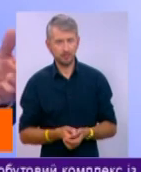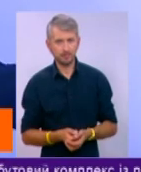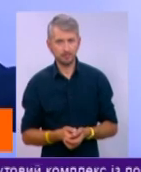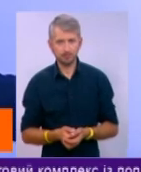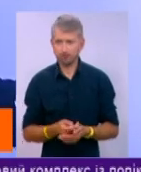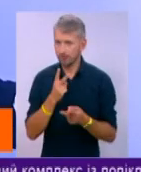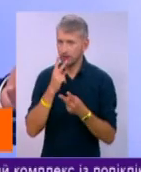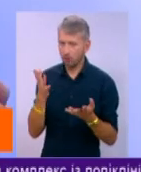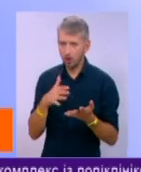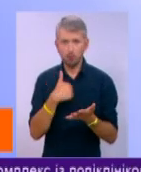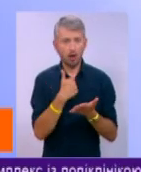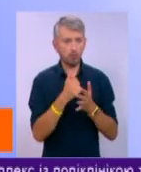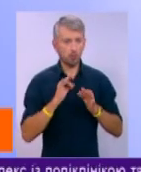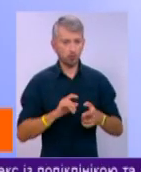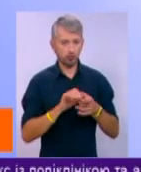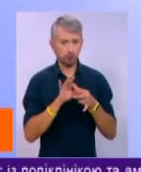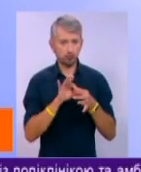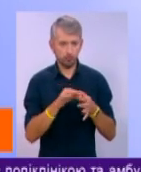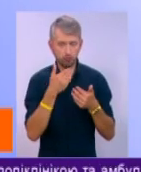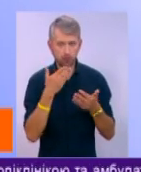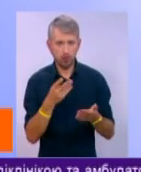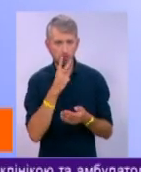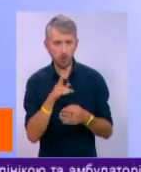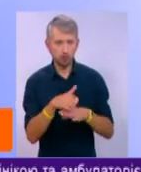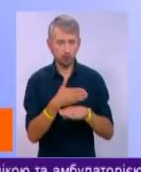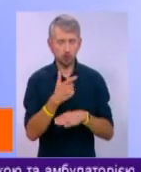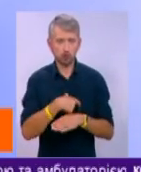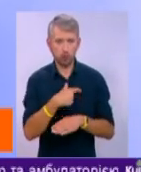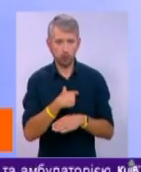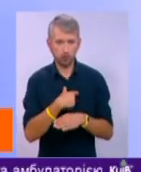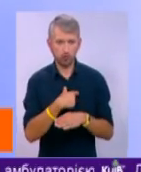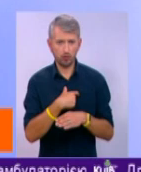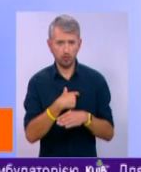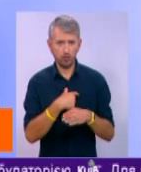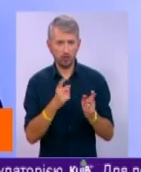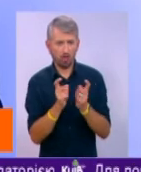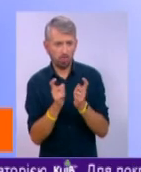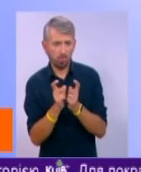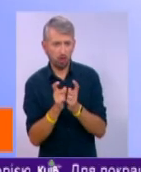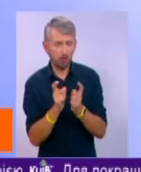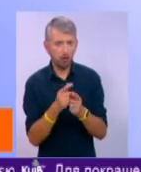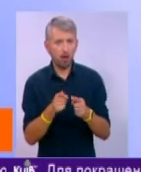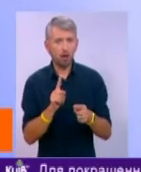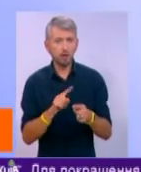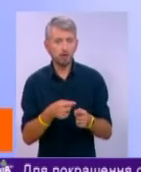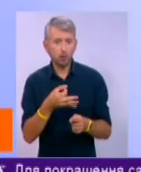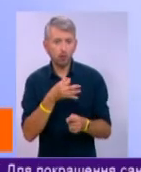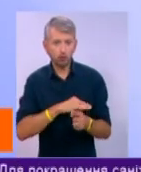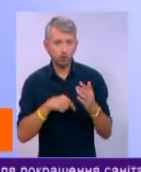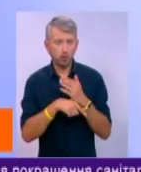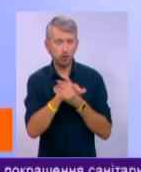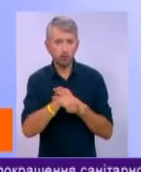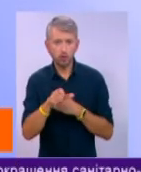Не бачимо. І з Генпрокуратури ми бачимо, що йдуть між собою склоки, сварки і так далі. А цим користуються і корупціонери,